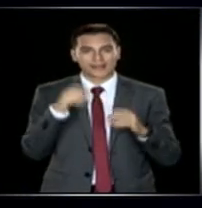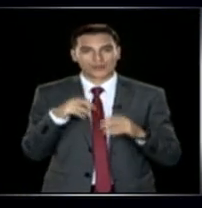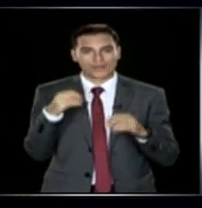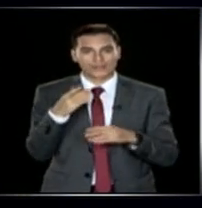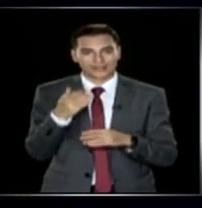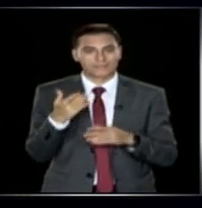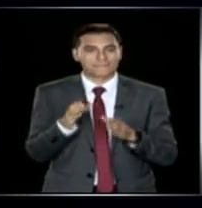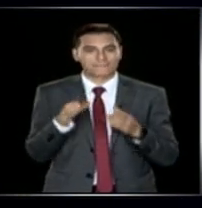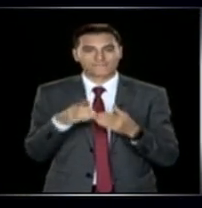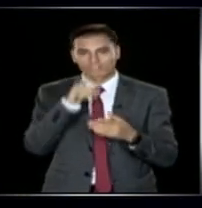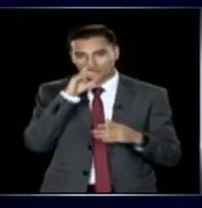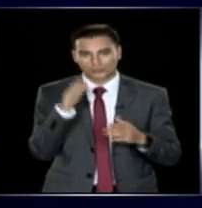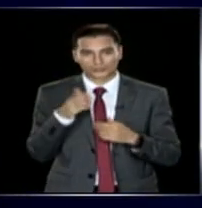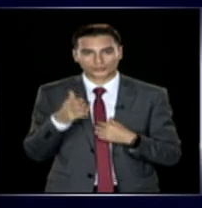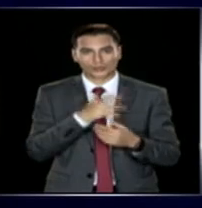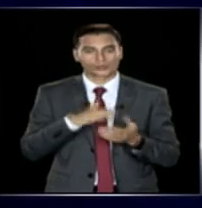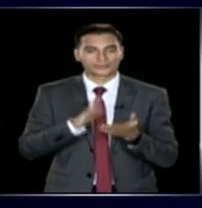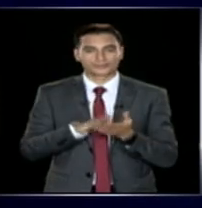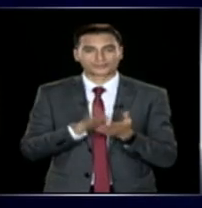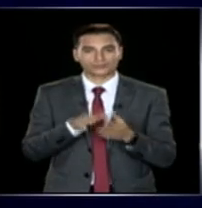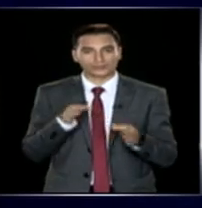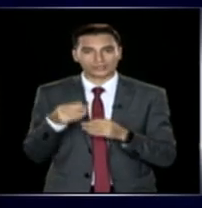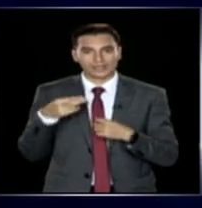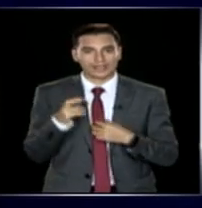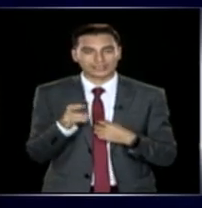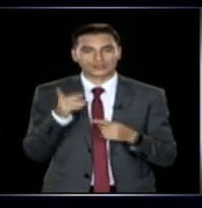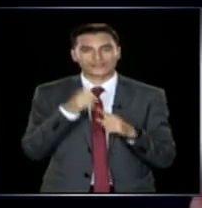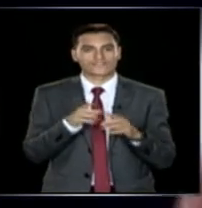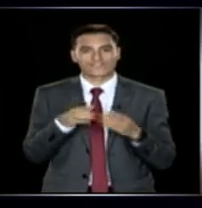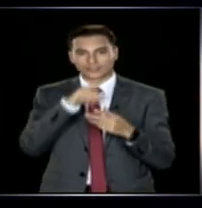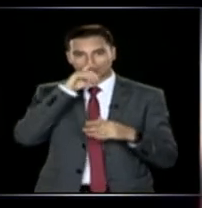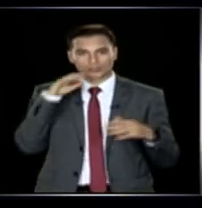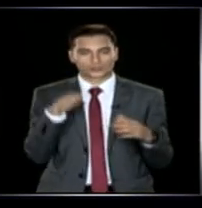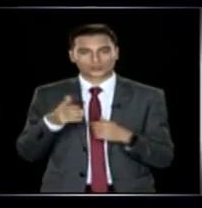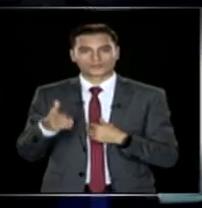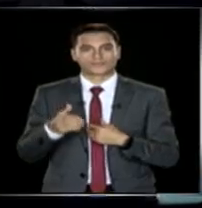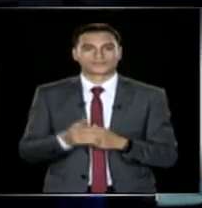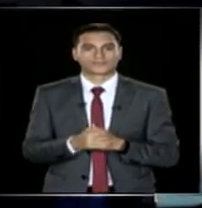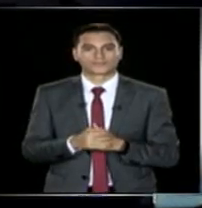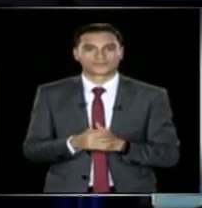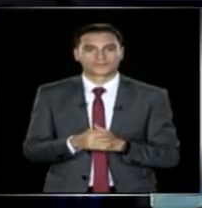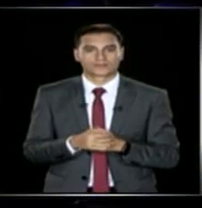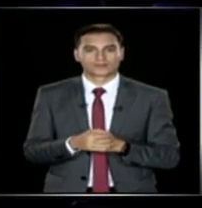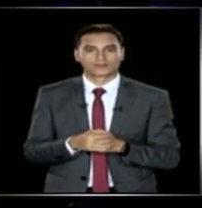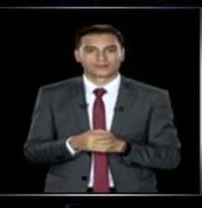التوفيق. شكرا. مع فريق الصقور. شكرا. نحيي كلنا المهندس عز وفريق الصقور.